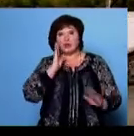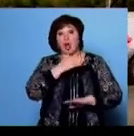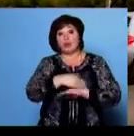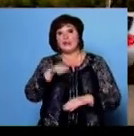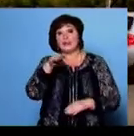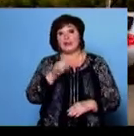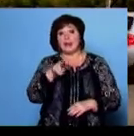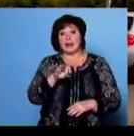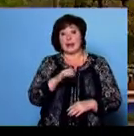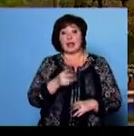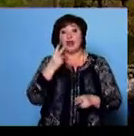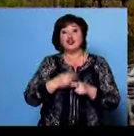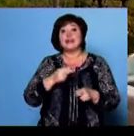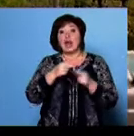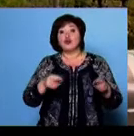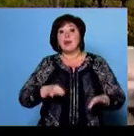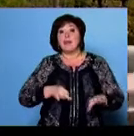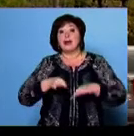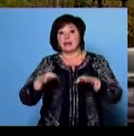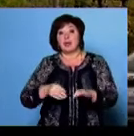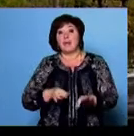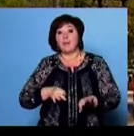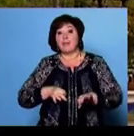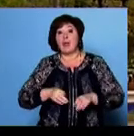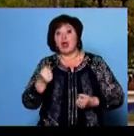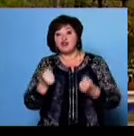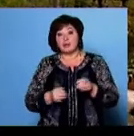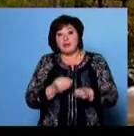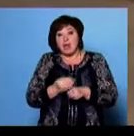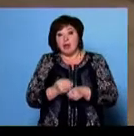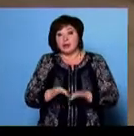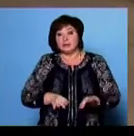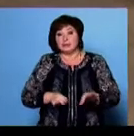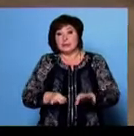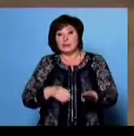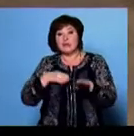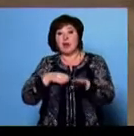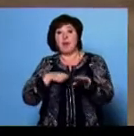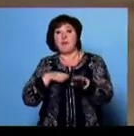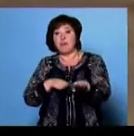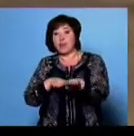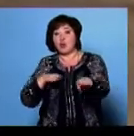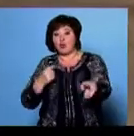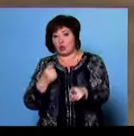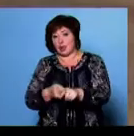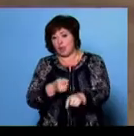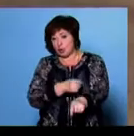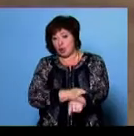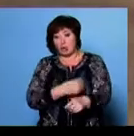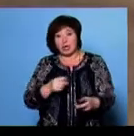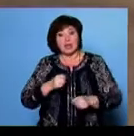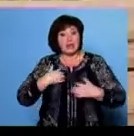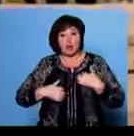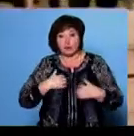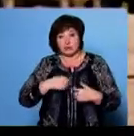Телегина, железнодорожный переезд. Машины одна за другой медленно переезжают пути, создавая километровую пробку. Одни торопятся, не замечая, что на